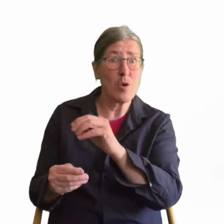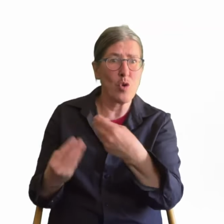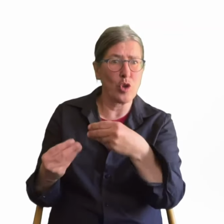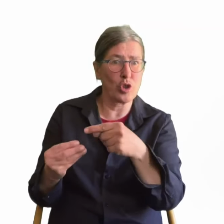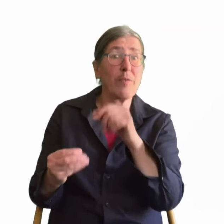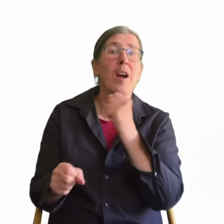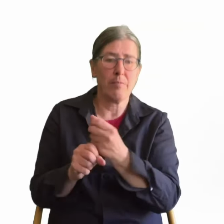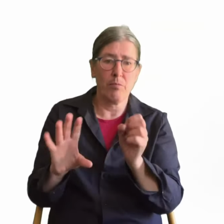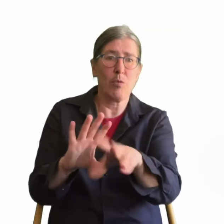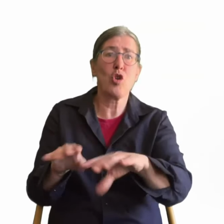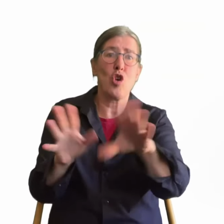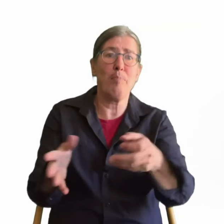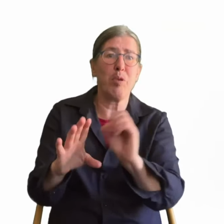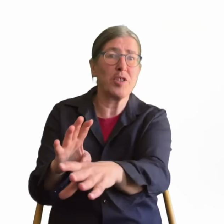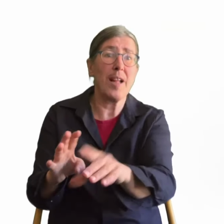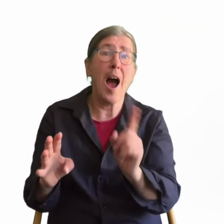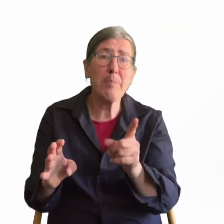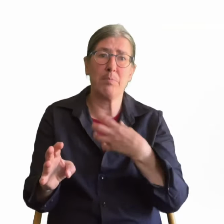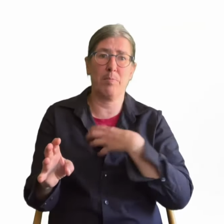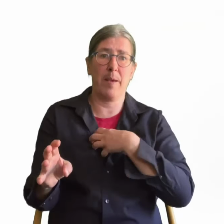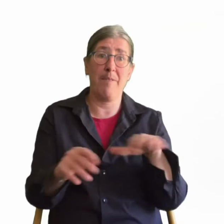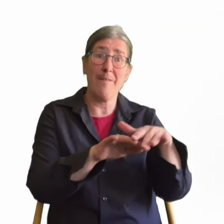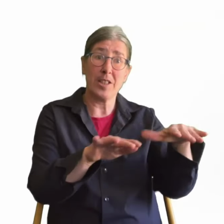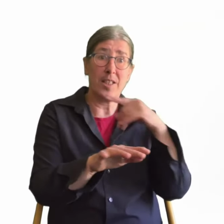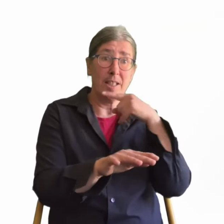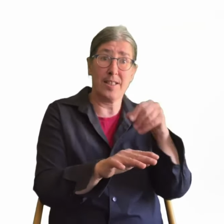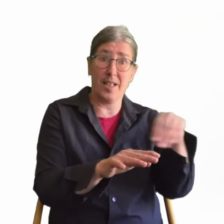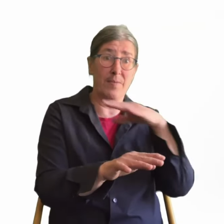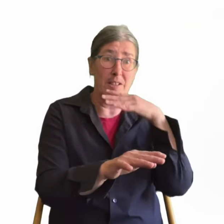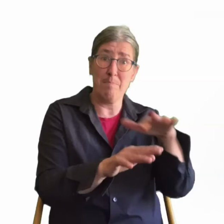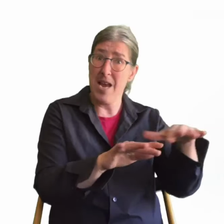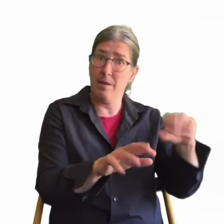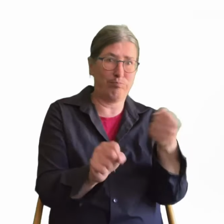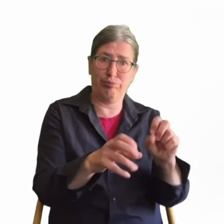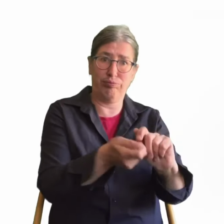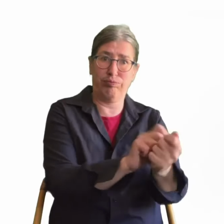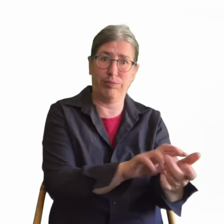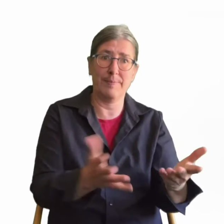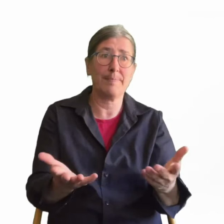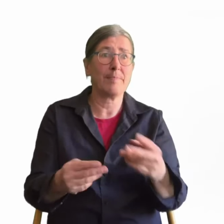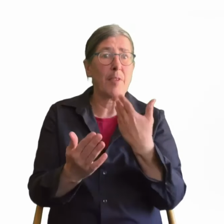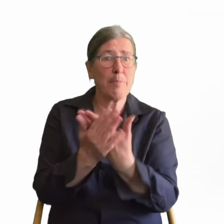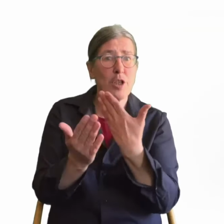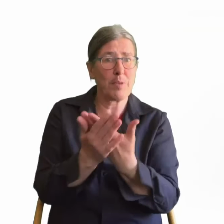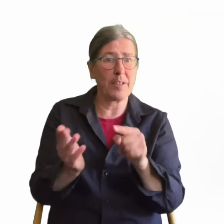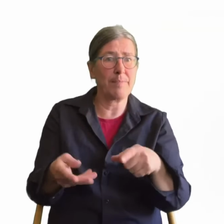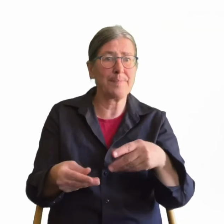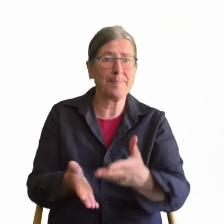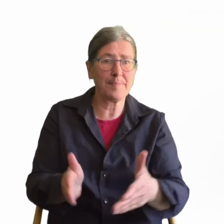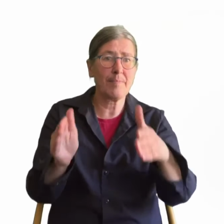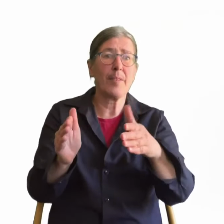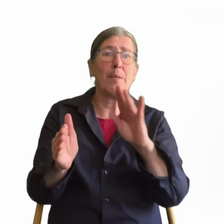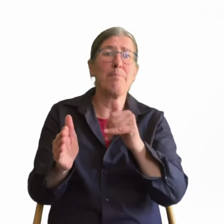Kunststoffe können zwar kompostiert werden, zersetzen sich aber nicht im Meer. Hier ein Beispiel für biologisch abbaubare